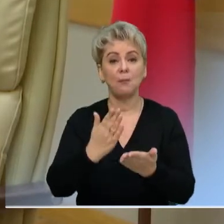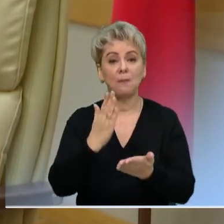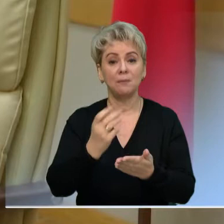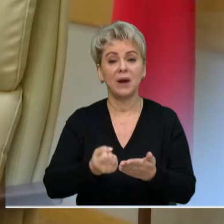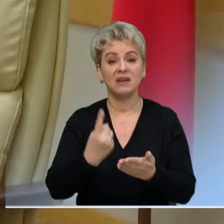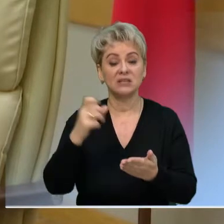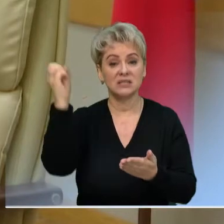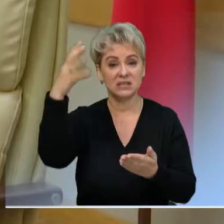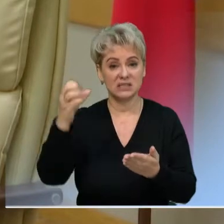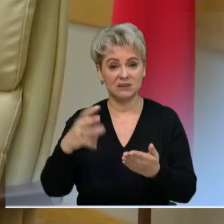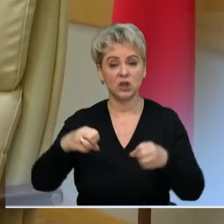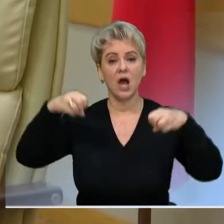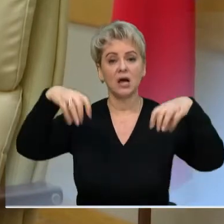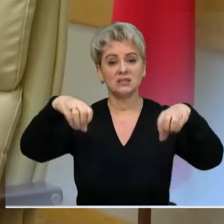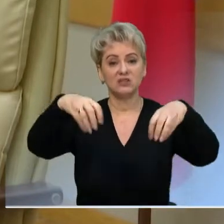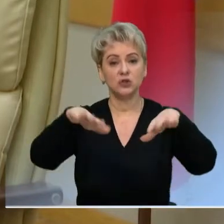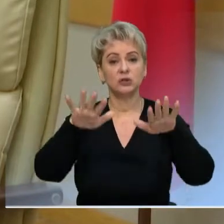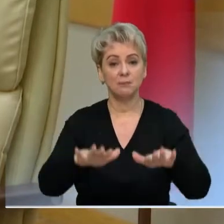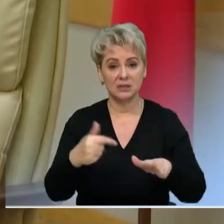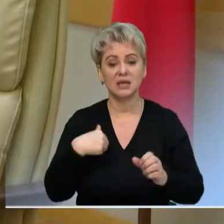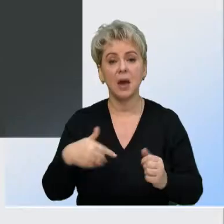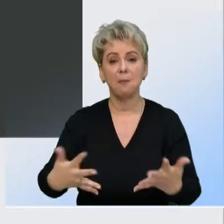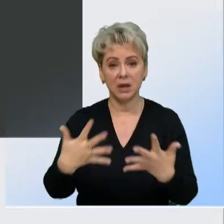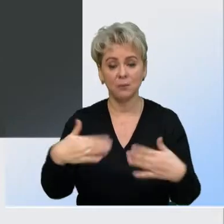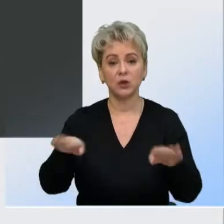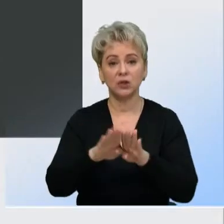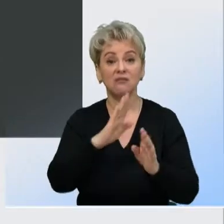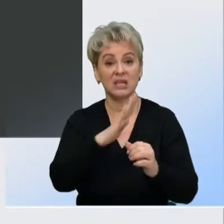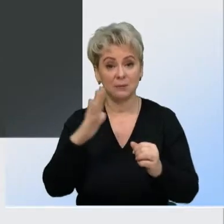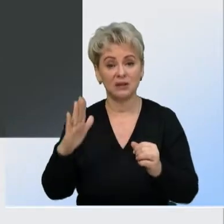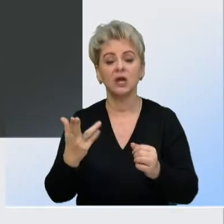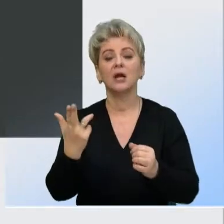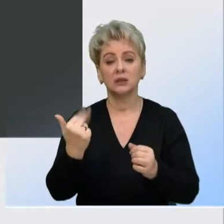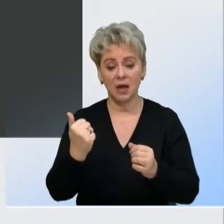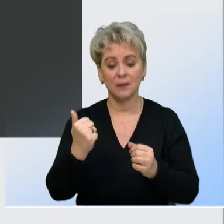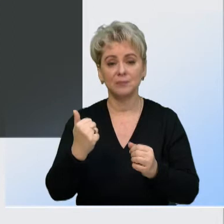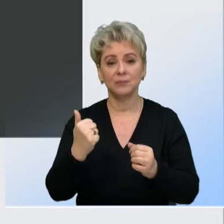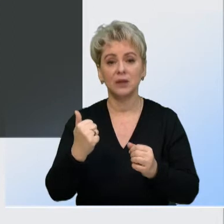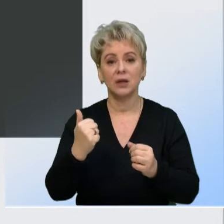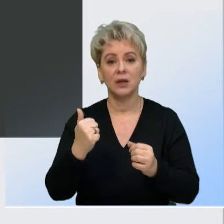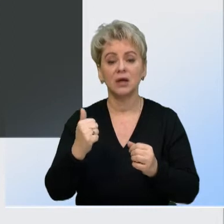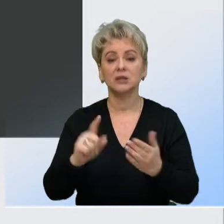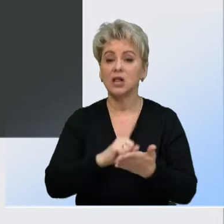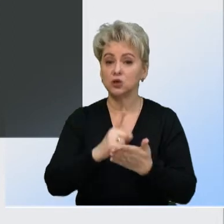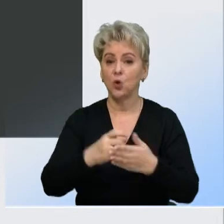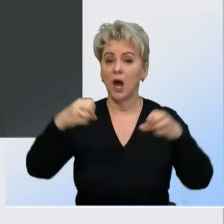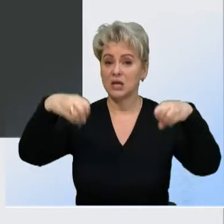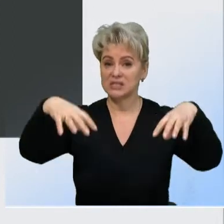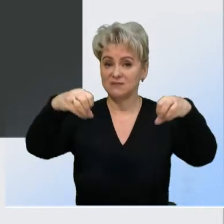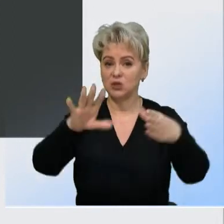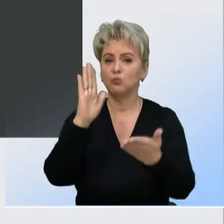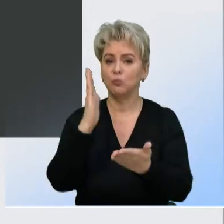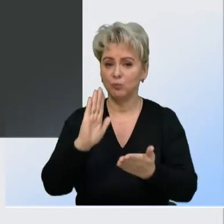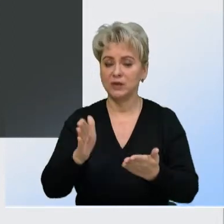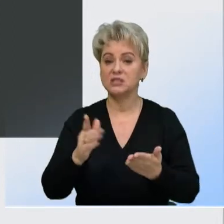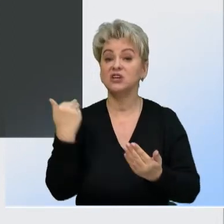объект, освещенное место, я как понимаю, да, Владимир Владимирович? Да, освещенное место. Место должно быть освещено. Ну